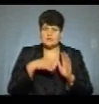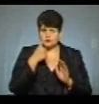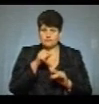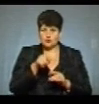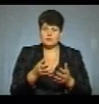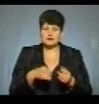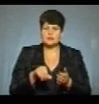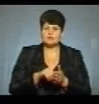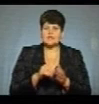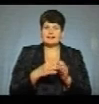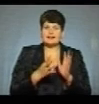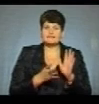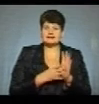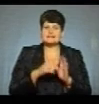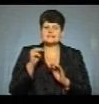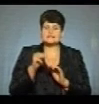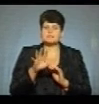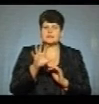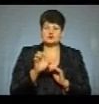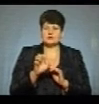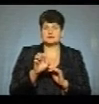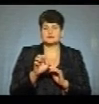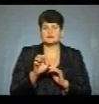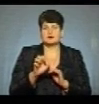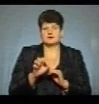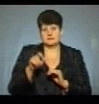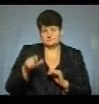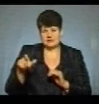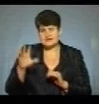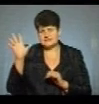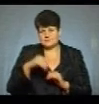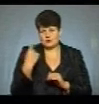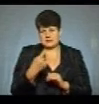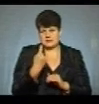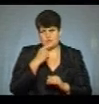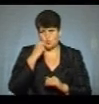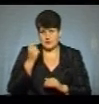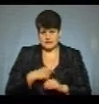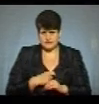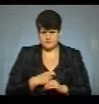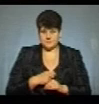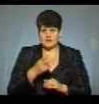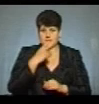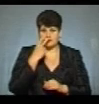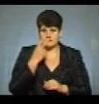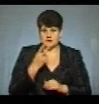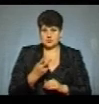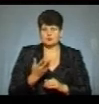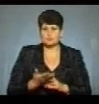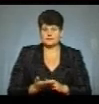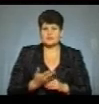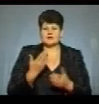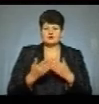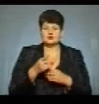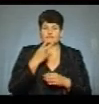участь 19 500 респондентів зі всіх областей України. Ось ми, власне, бачимо,